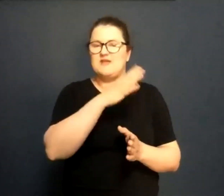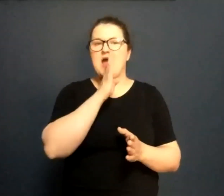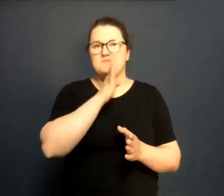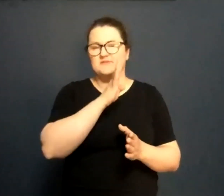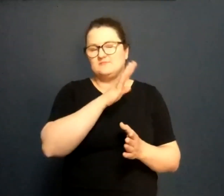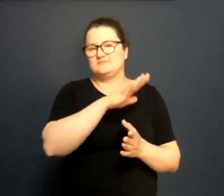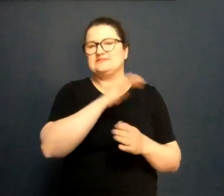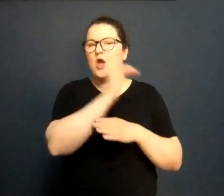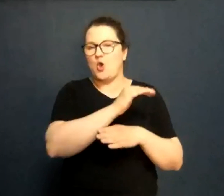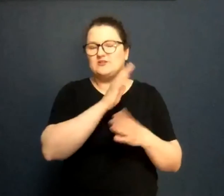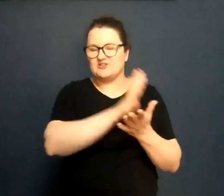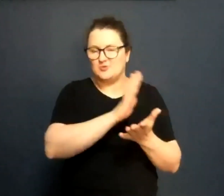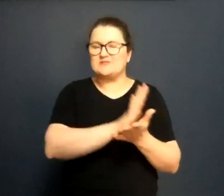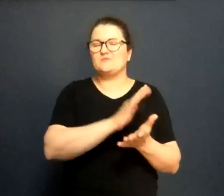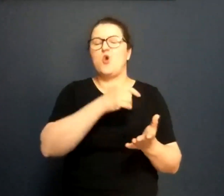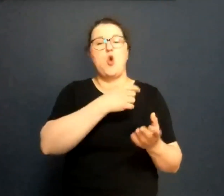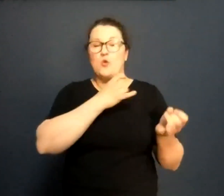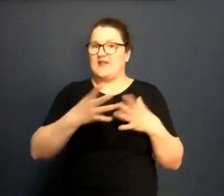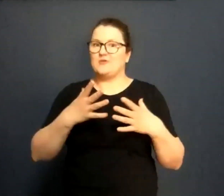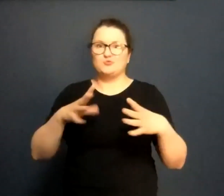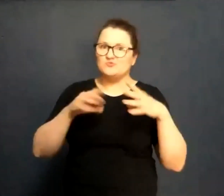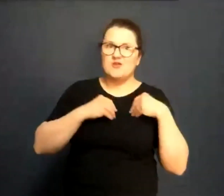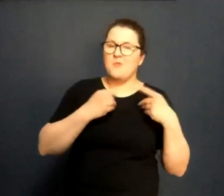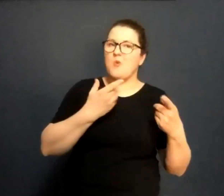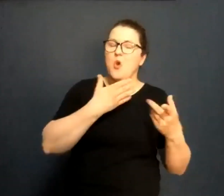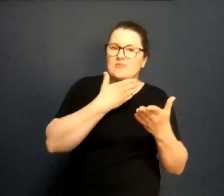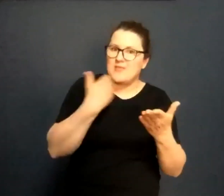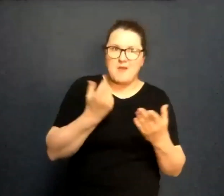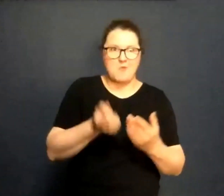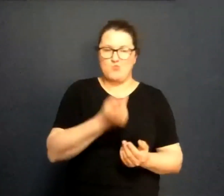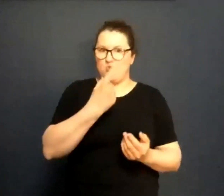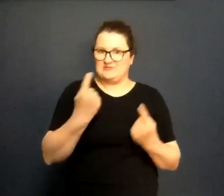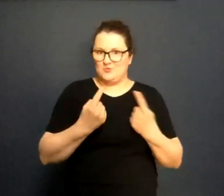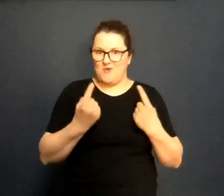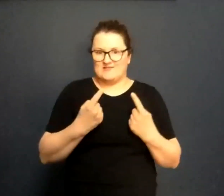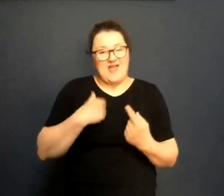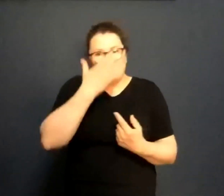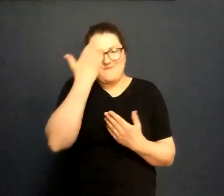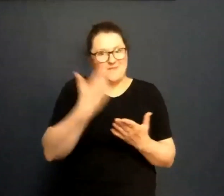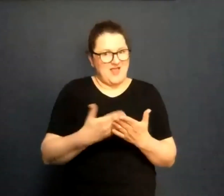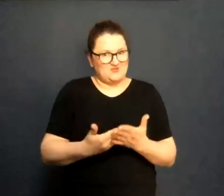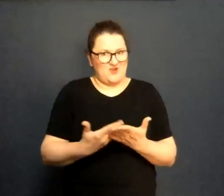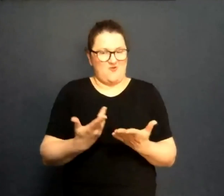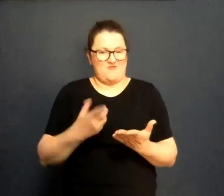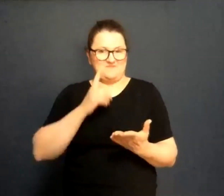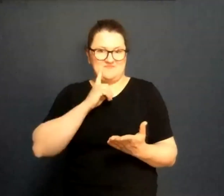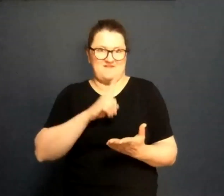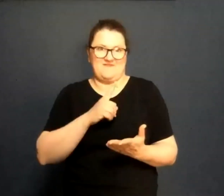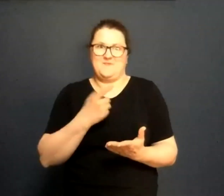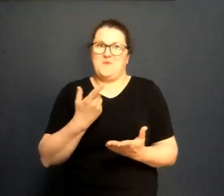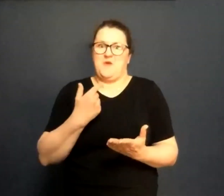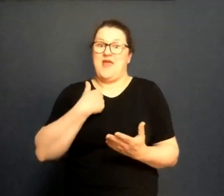tematu, że to będzie dotyczyło seksualności, bo oni po prostu nie mieli takiego case'u. Nie wiem dlaczego w sumie, dlatego że ja pracowałam